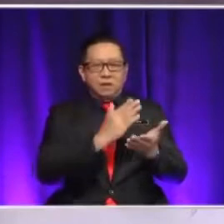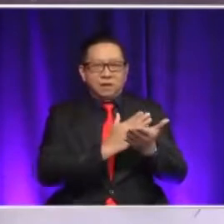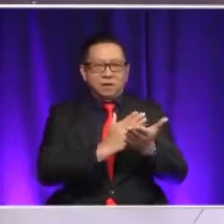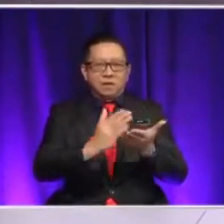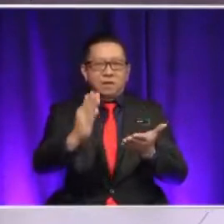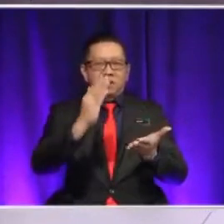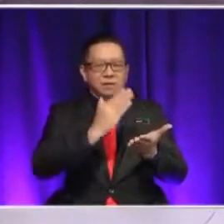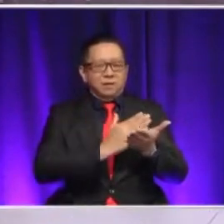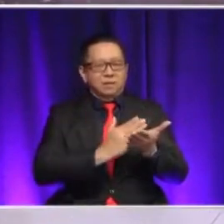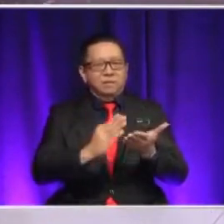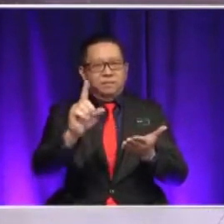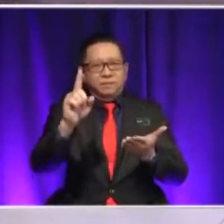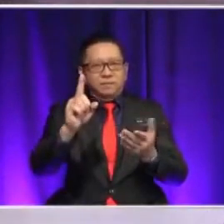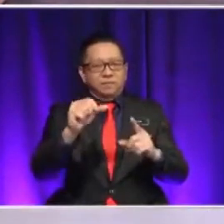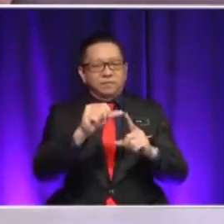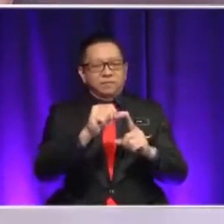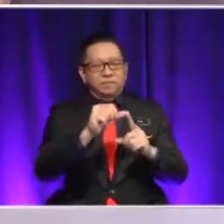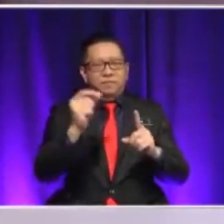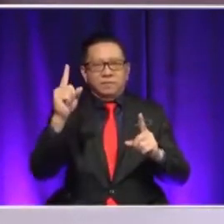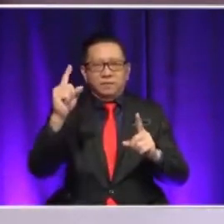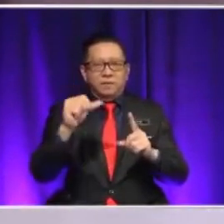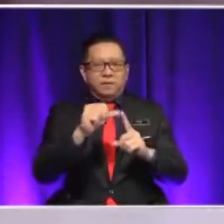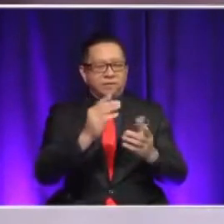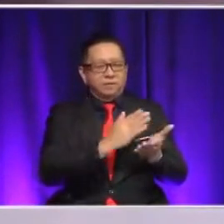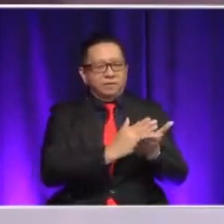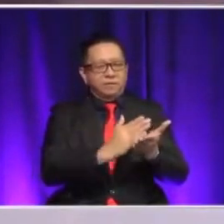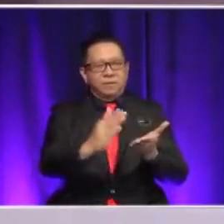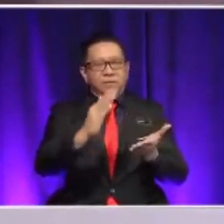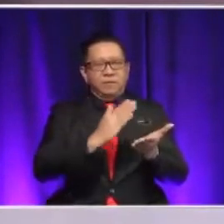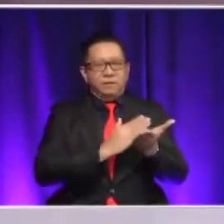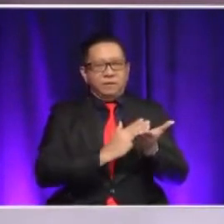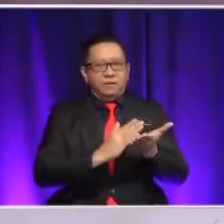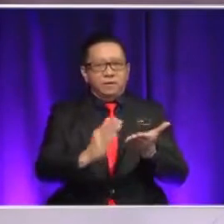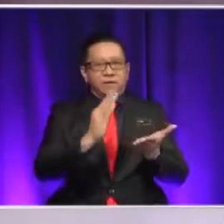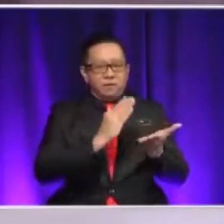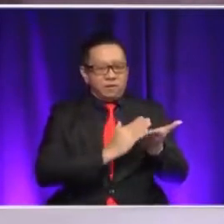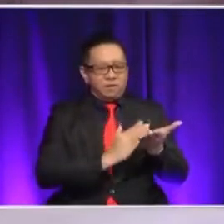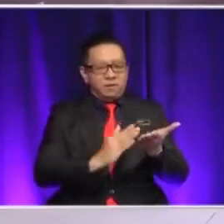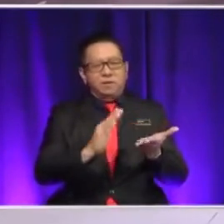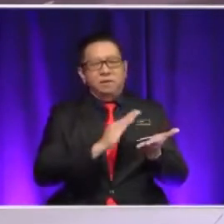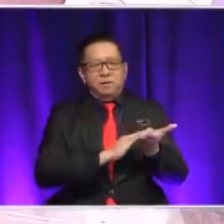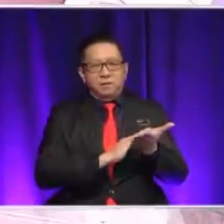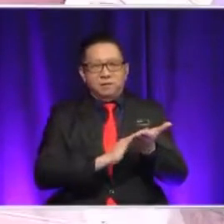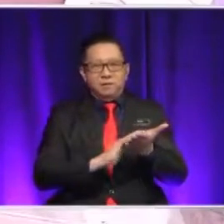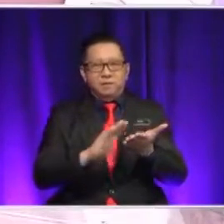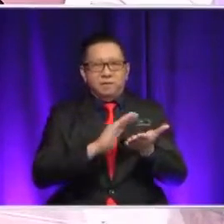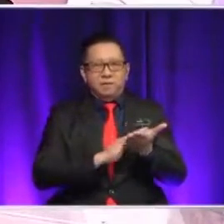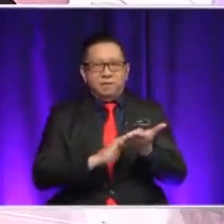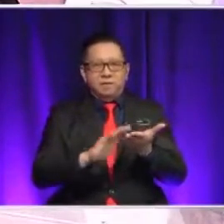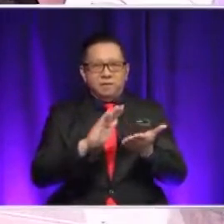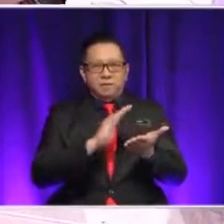tersebut juga menjadi ciri khas Oke sapu kirim Ivan by Ivan